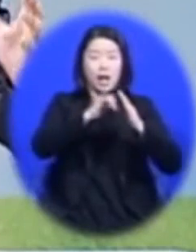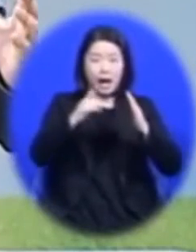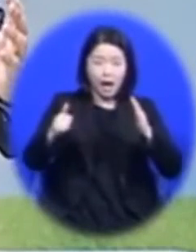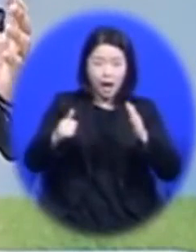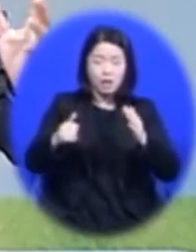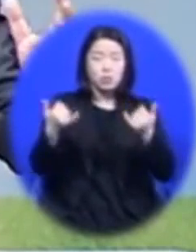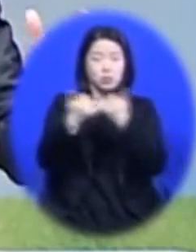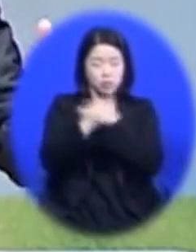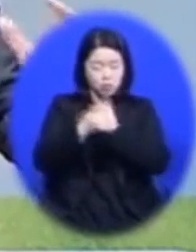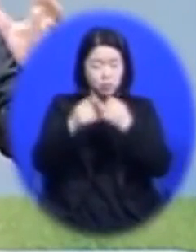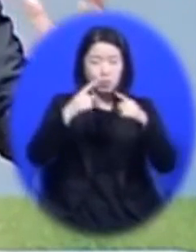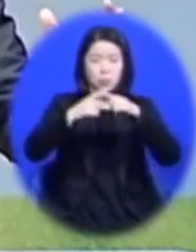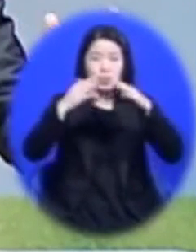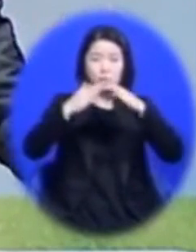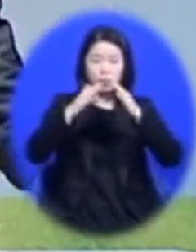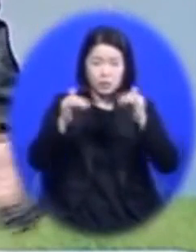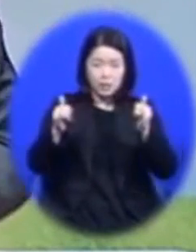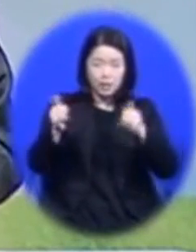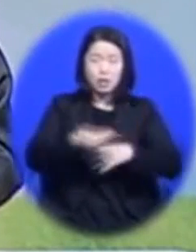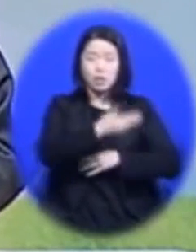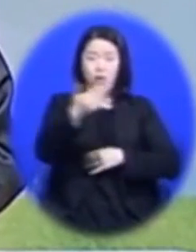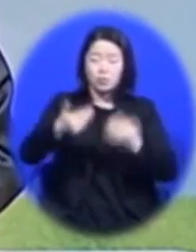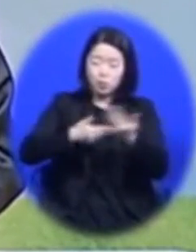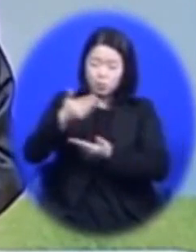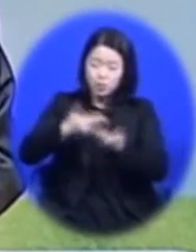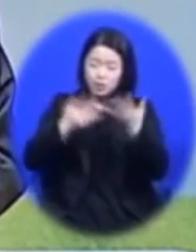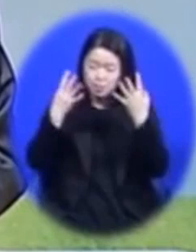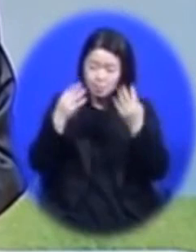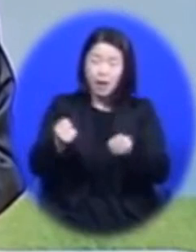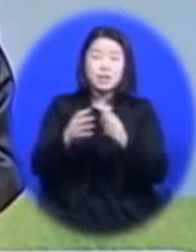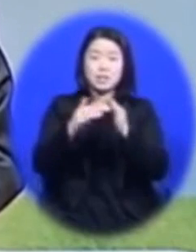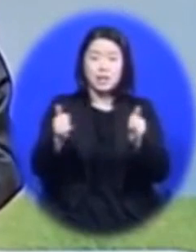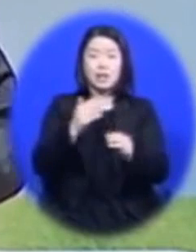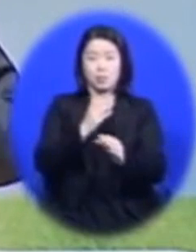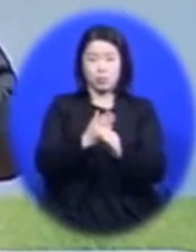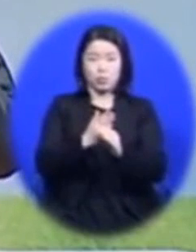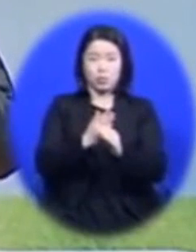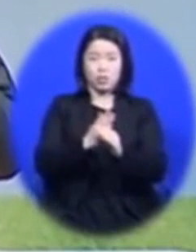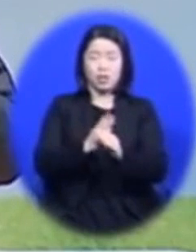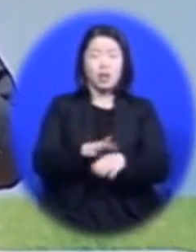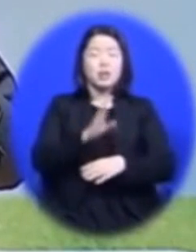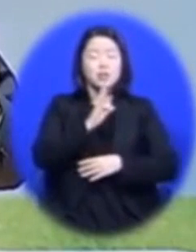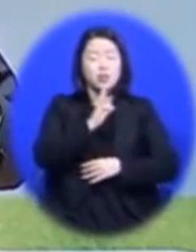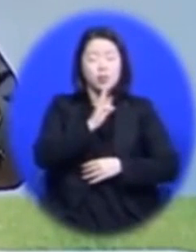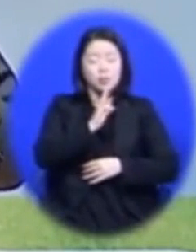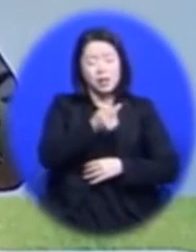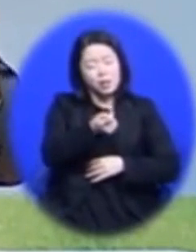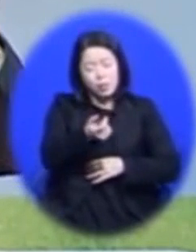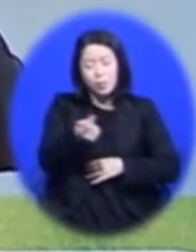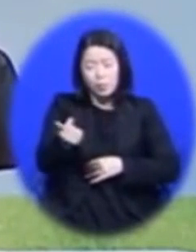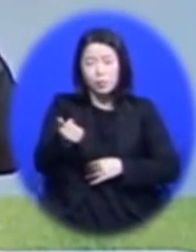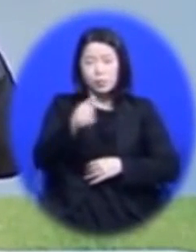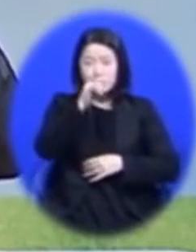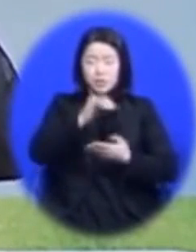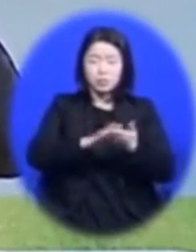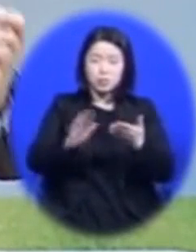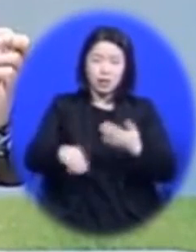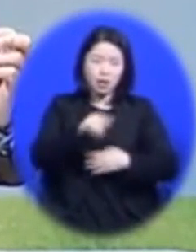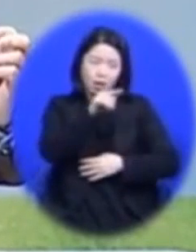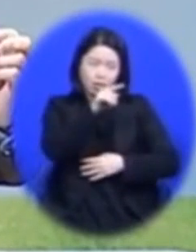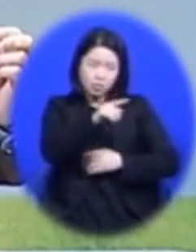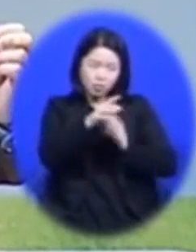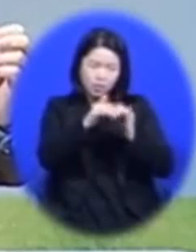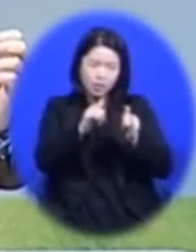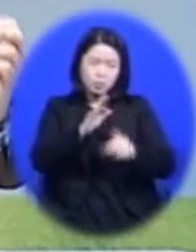친척, 교우, 여러분들이 교제하는 많은 사람들 중에 참 드뭅니다. 정말 저 사람 안에